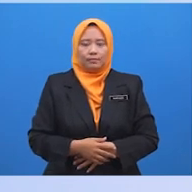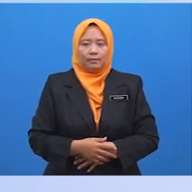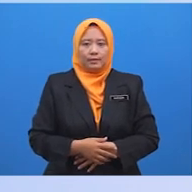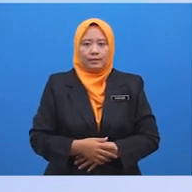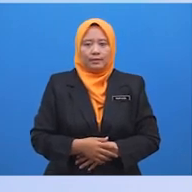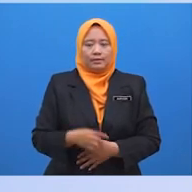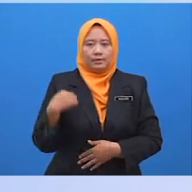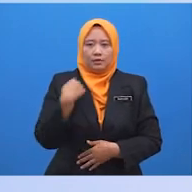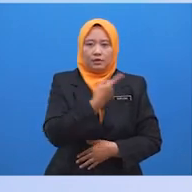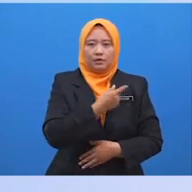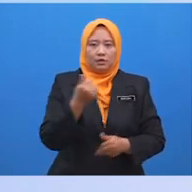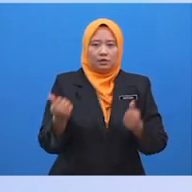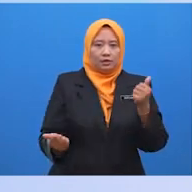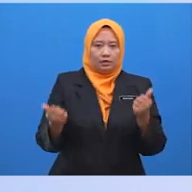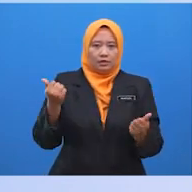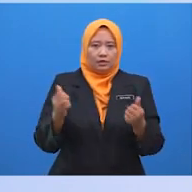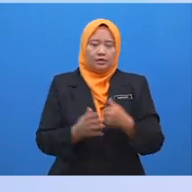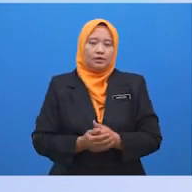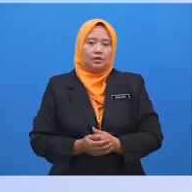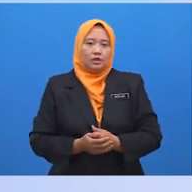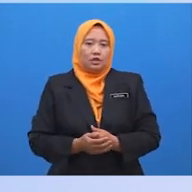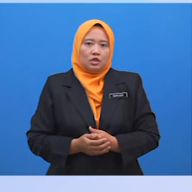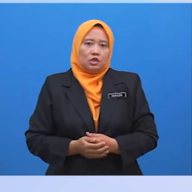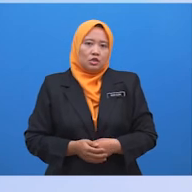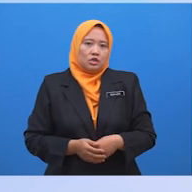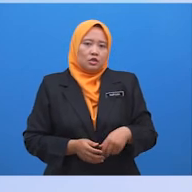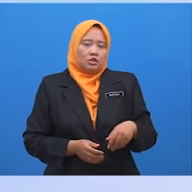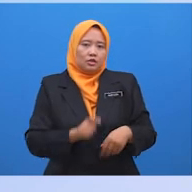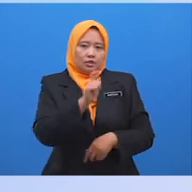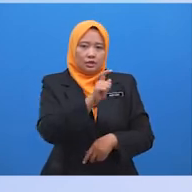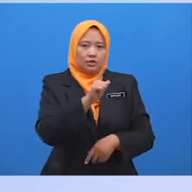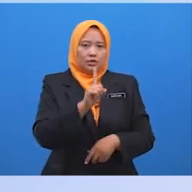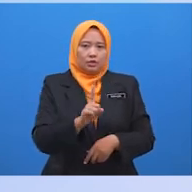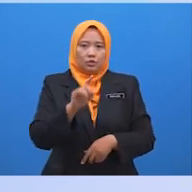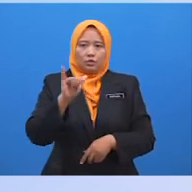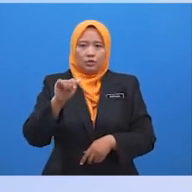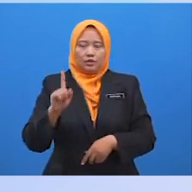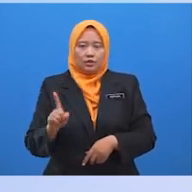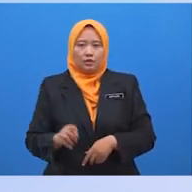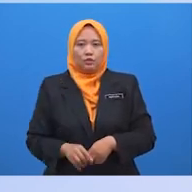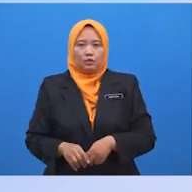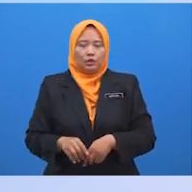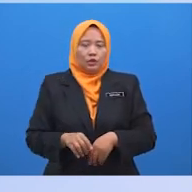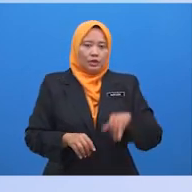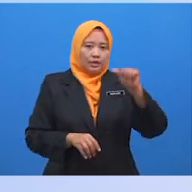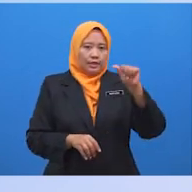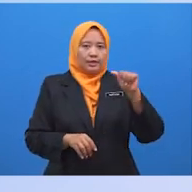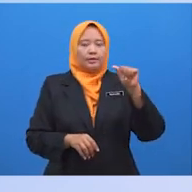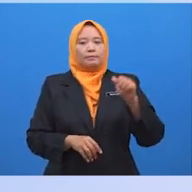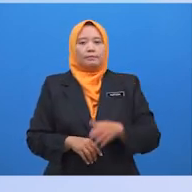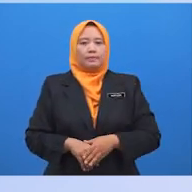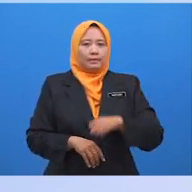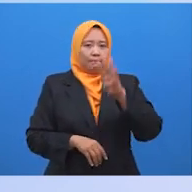kita mengandaikan X1, Y1 mewakili koordinat M4, negatif 1